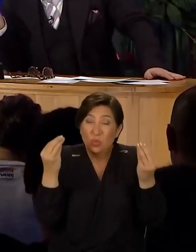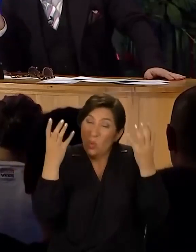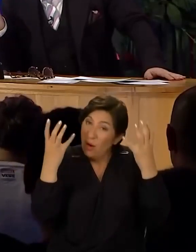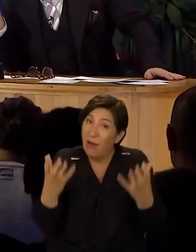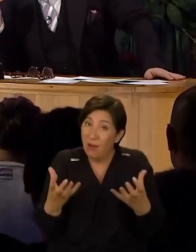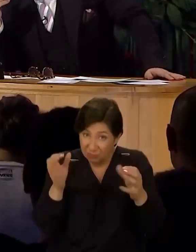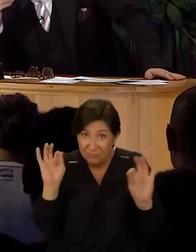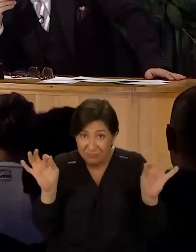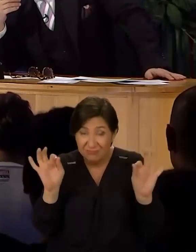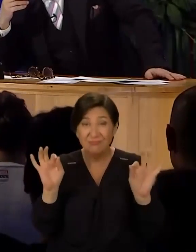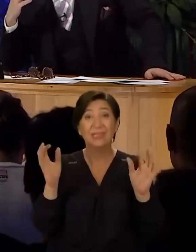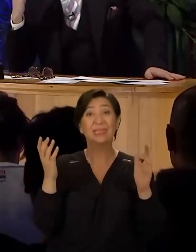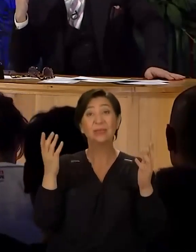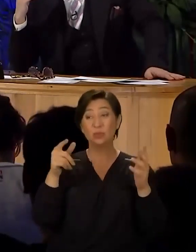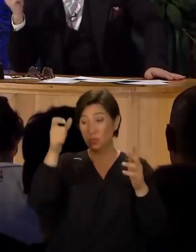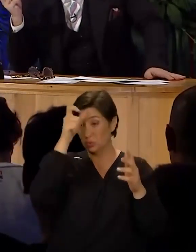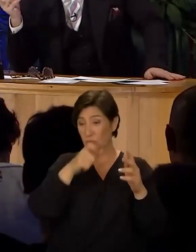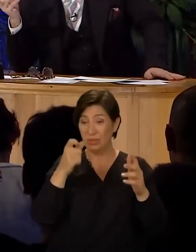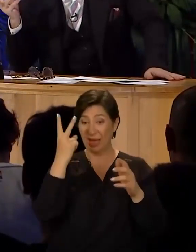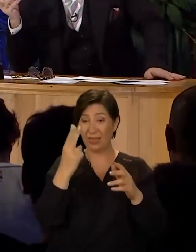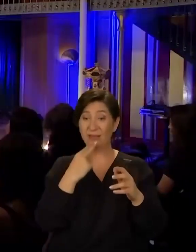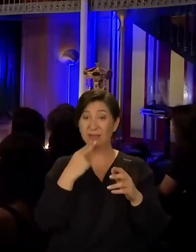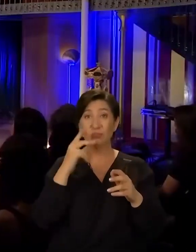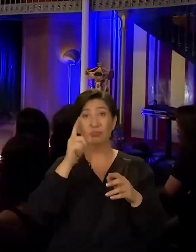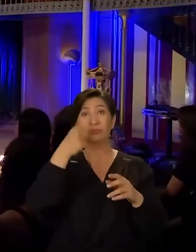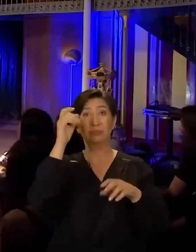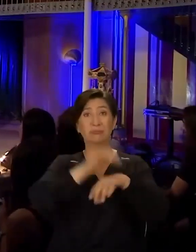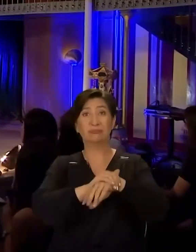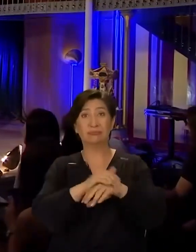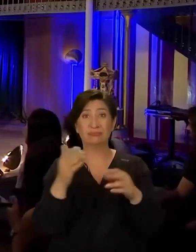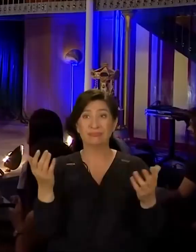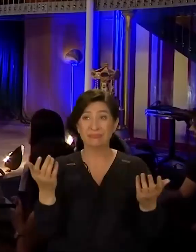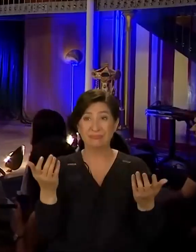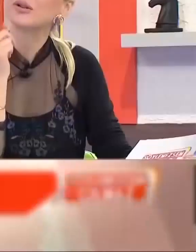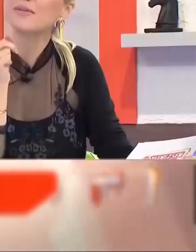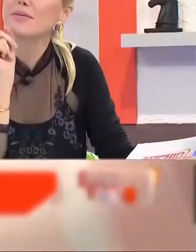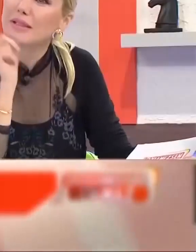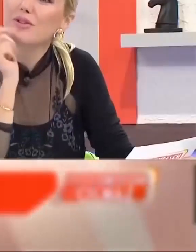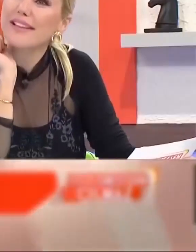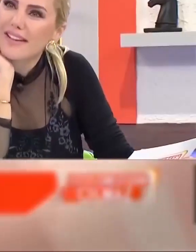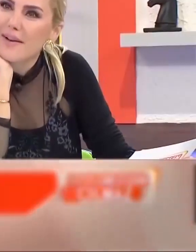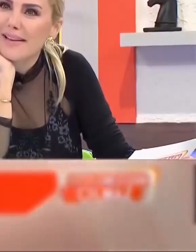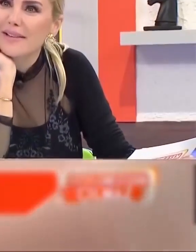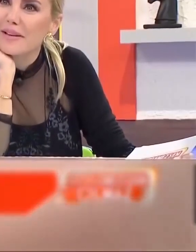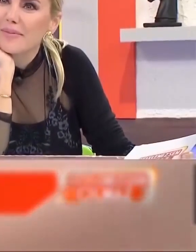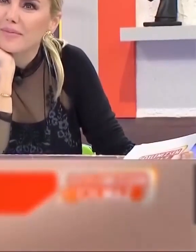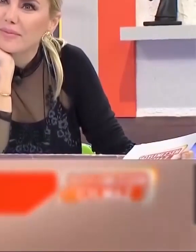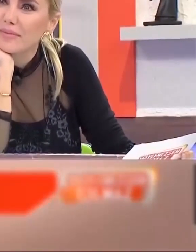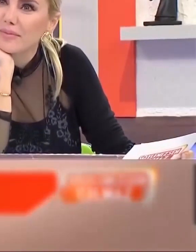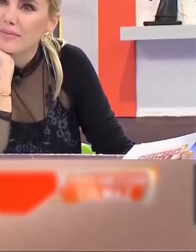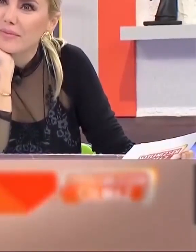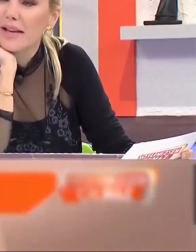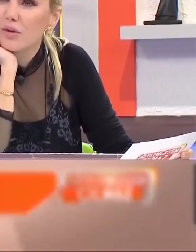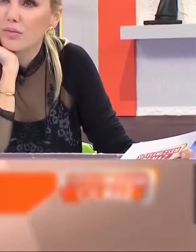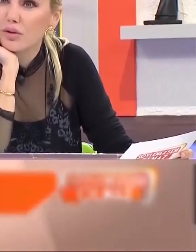Çok ağır değil mi? Ve bunu sadece Türkiye'de iki kız keşfetti. O zaman Madonna ile devam edelim mi? Aa